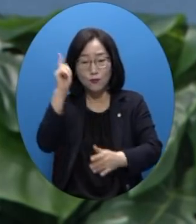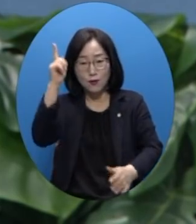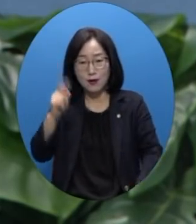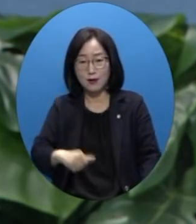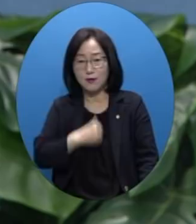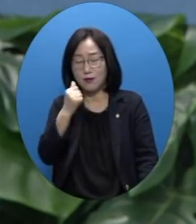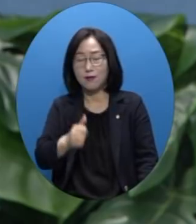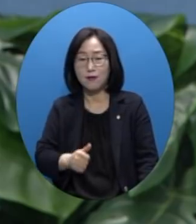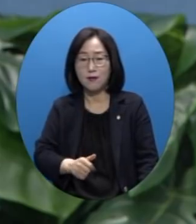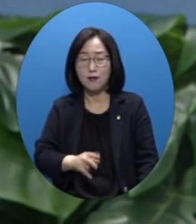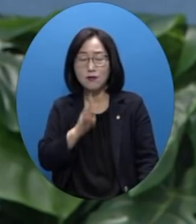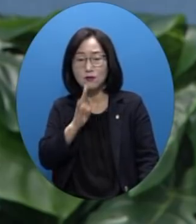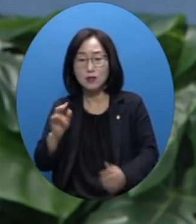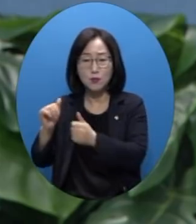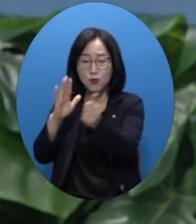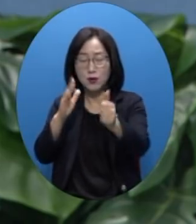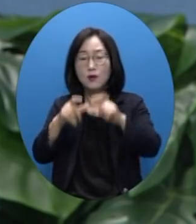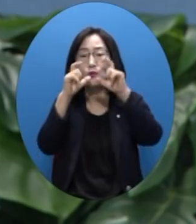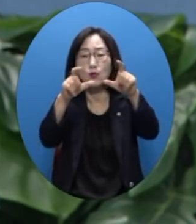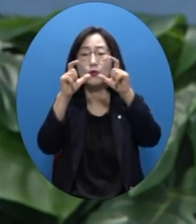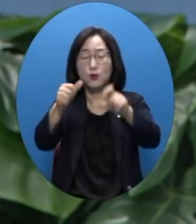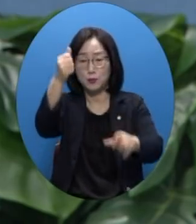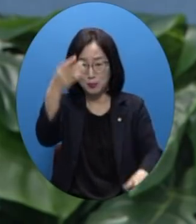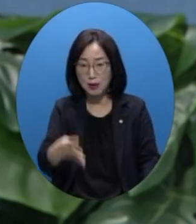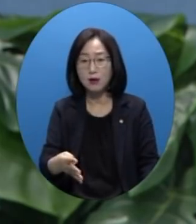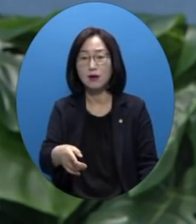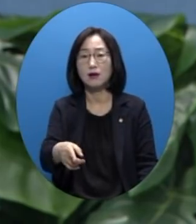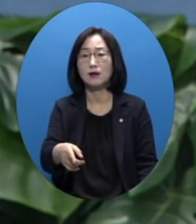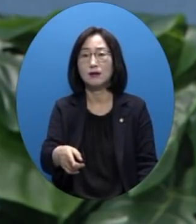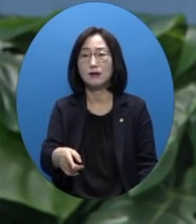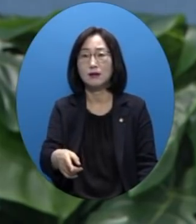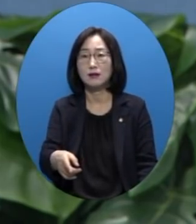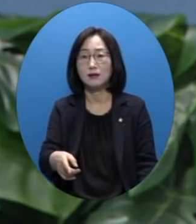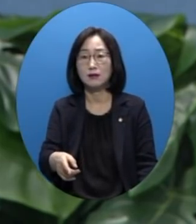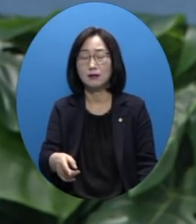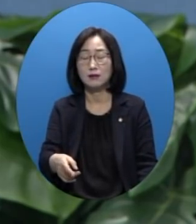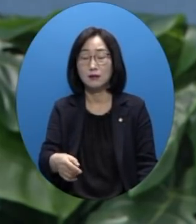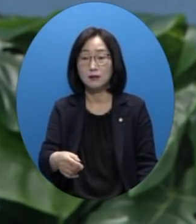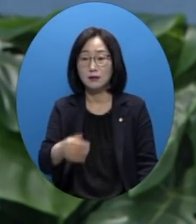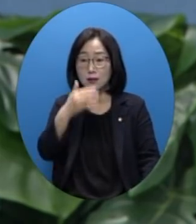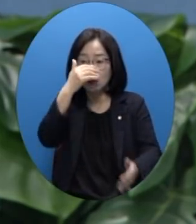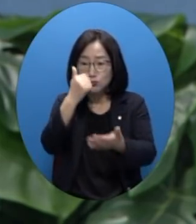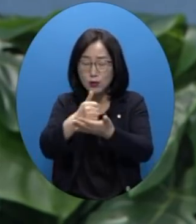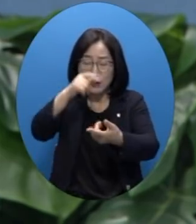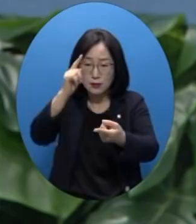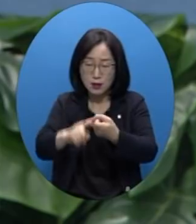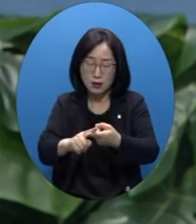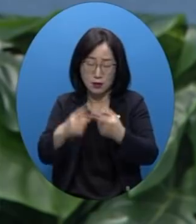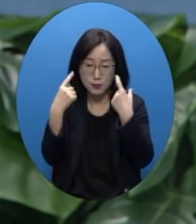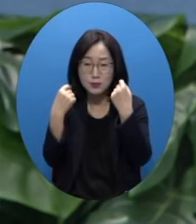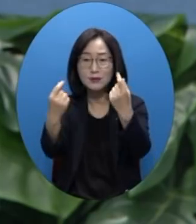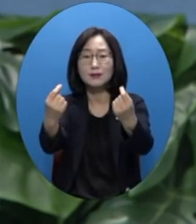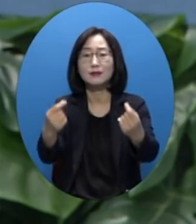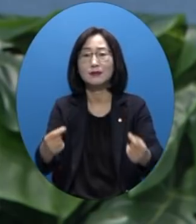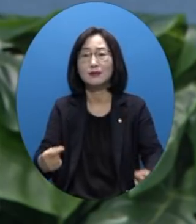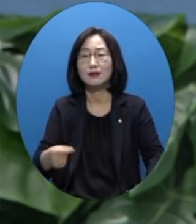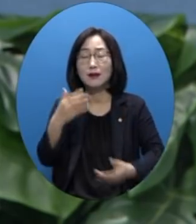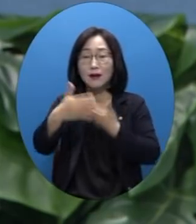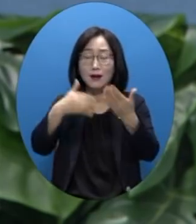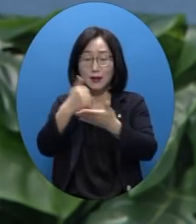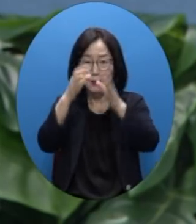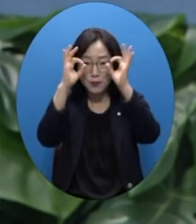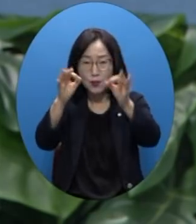경고하고 또 경고하고 또 경고하셨음에도 저들은 주에서 헤어나지를 못했습니다. 그래서 하나님이